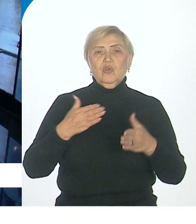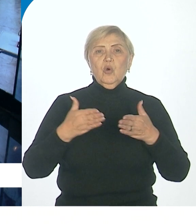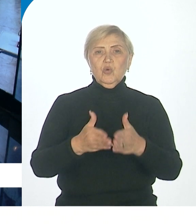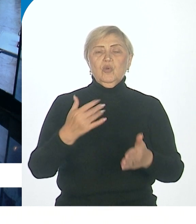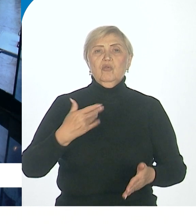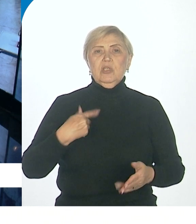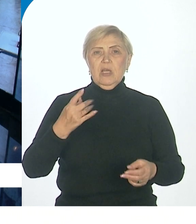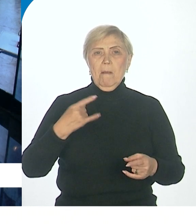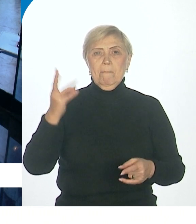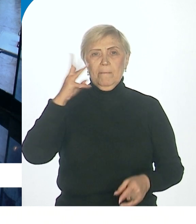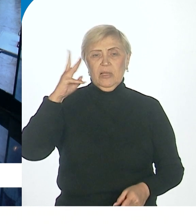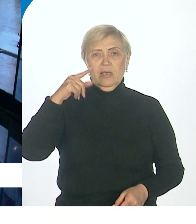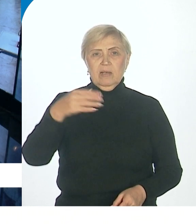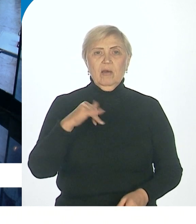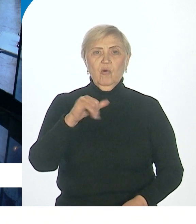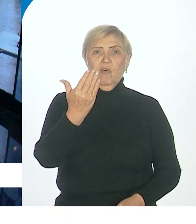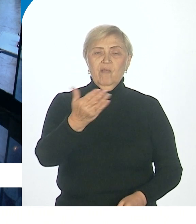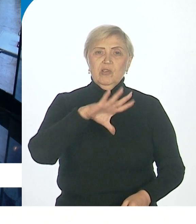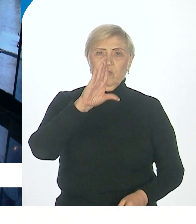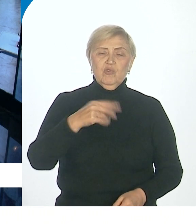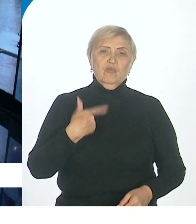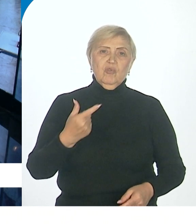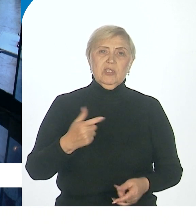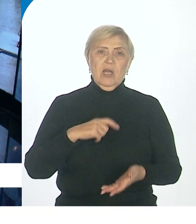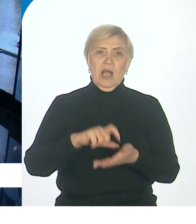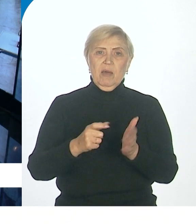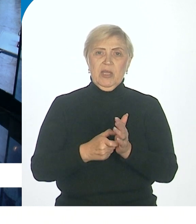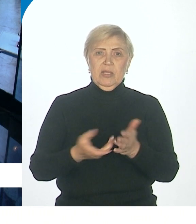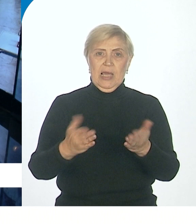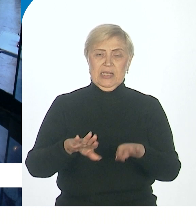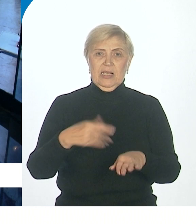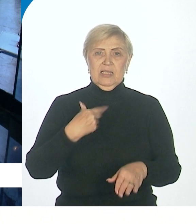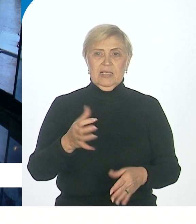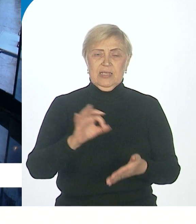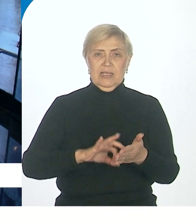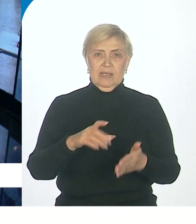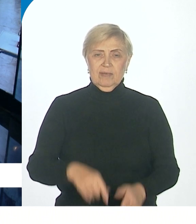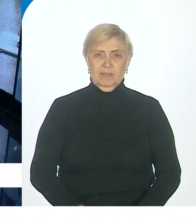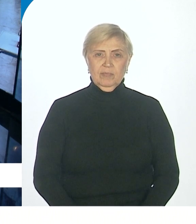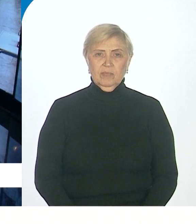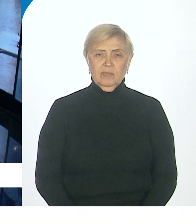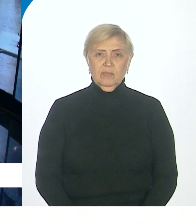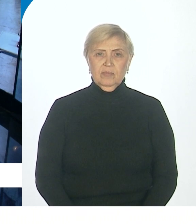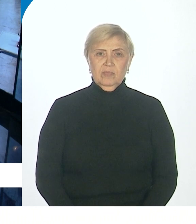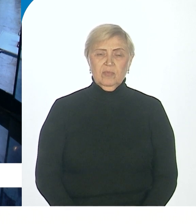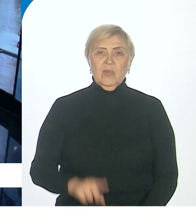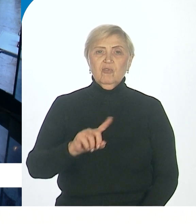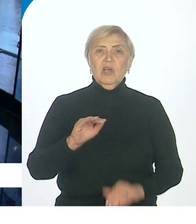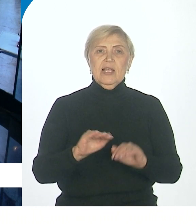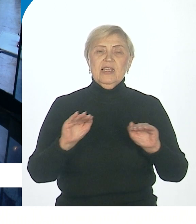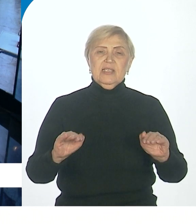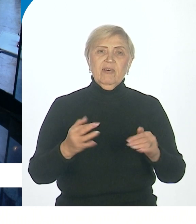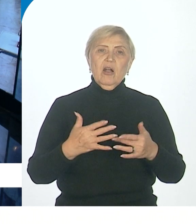несколько раз просто был, ты ходишь по кабинетам, ты хочешь просто все бросить, уволиться и остаться вот здесь, потому что, ну, не то чтобы даже детство какое-то,